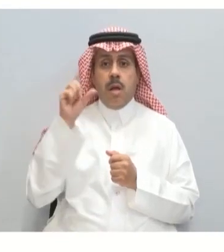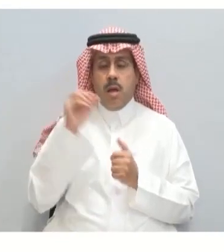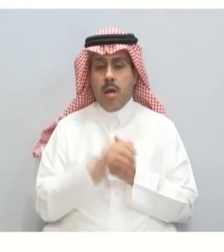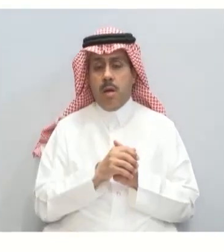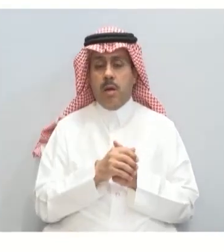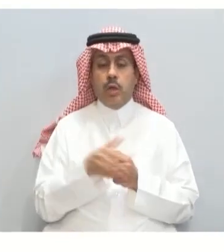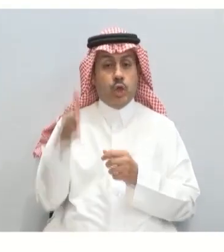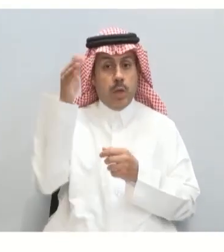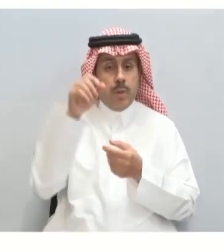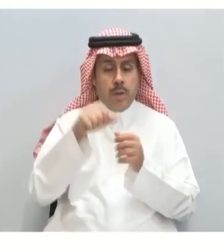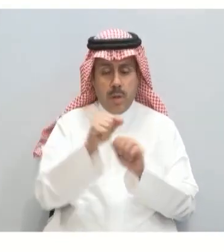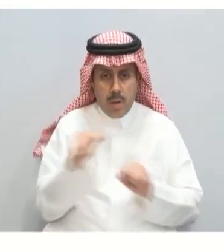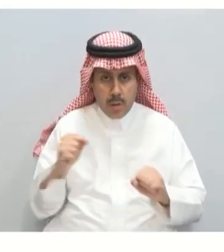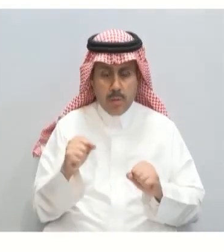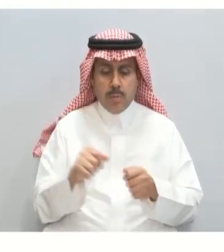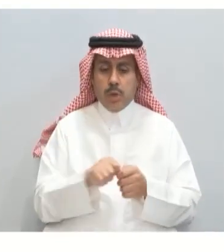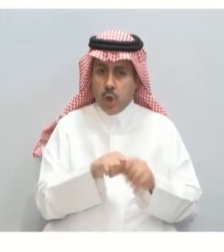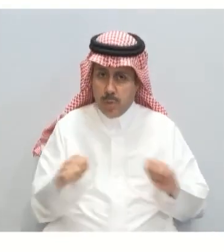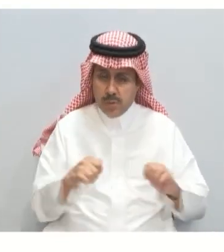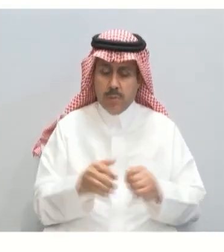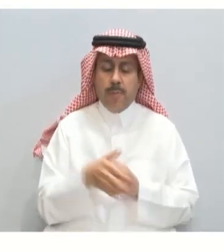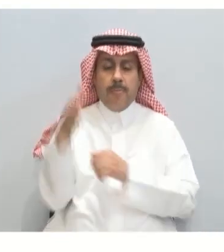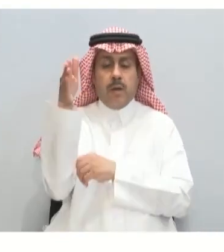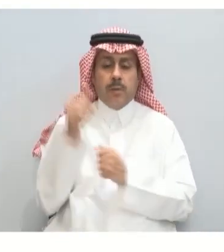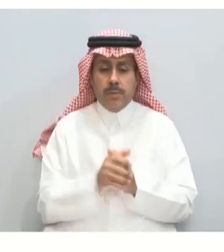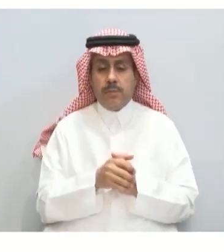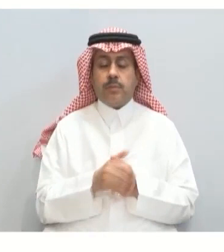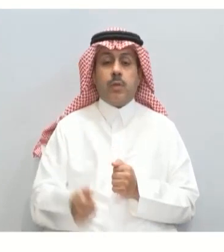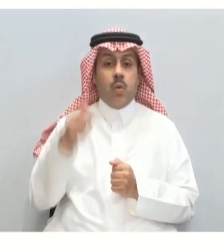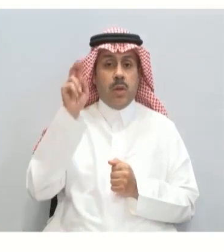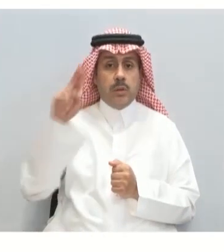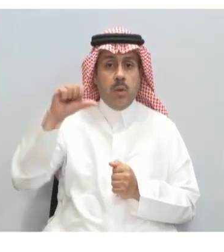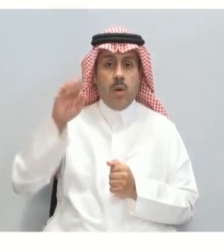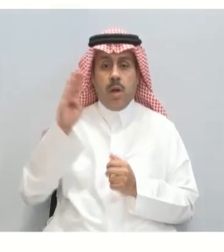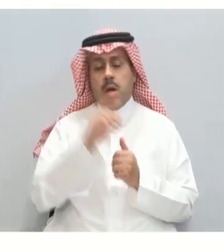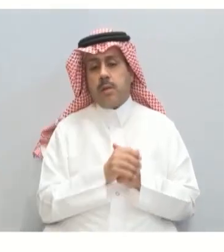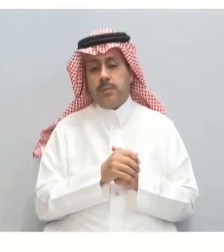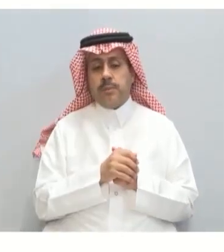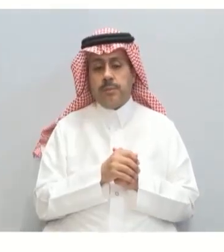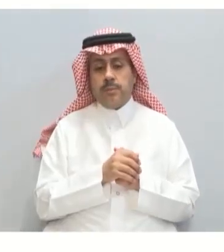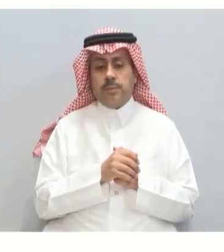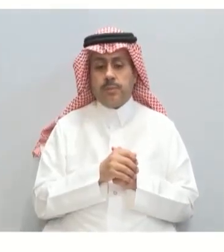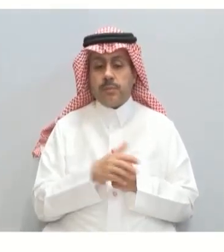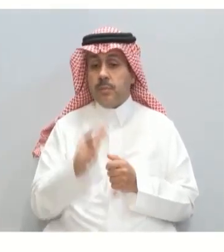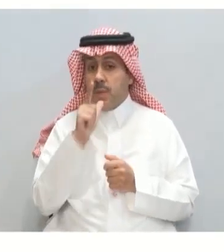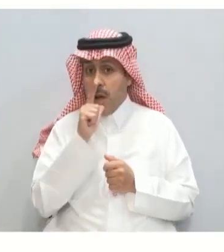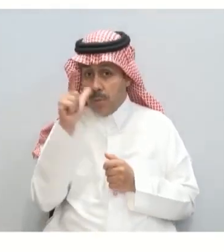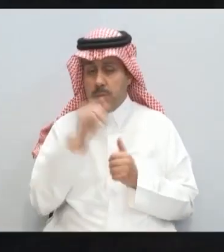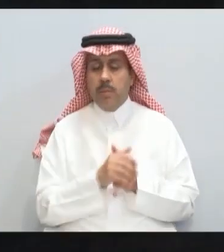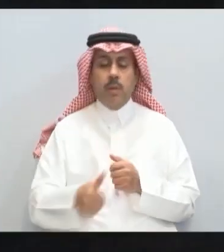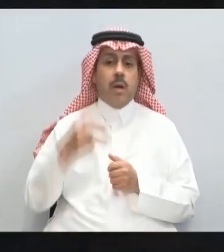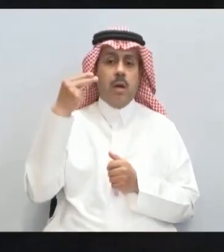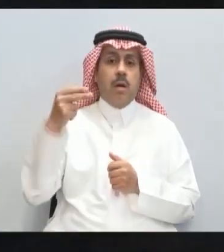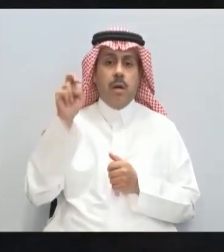ابله والعاقل هو الربط او اطلقها توكل فقال النبي صلى الله عليه وسلم اعقلها وتوكل